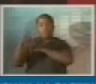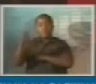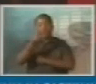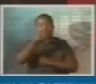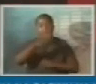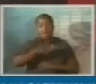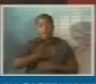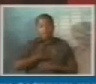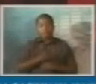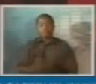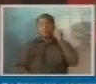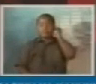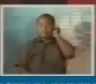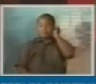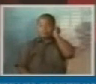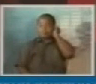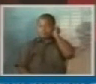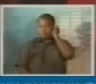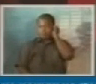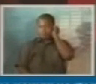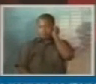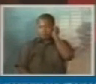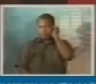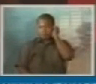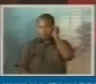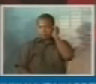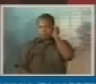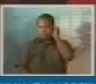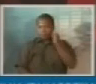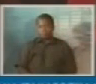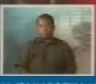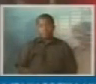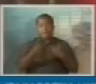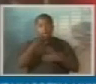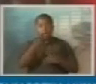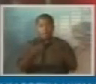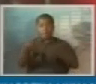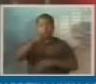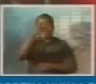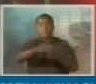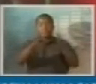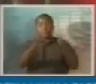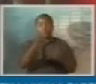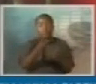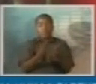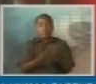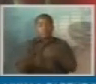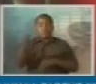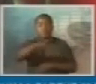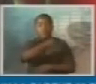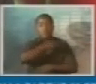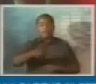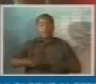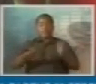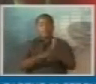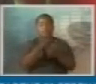kijijini pale wa kutunza. Hivi mmeona foleni pale? Akiwa anapita Mzee Pinda watu wanasubiri. Anapita Jaji Mkuu watu wanasubiri. Mje mweke marais sita